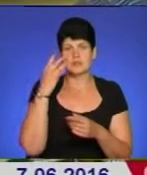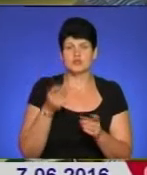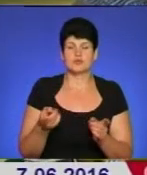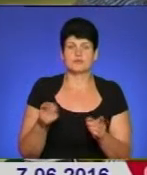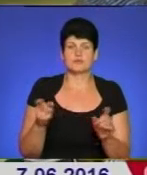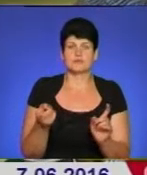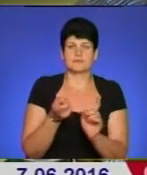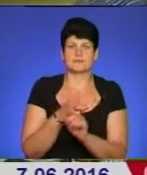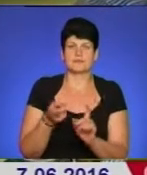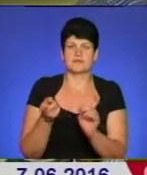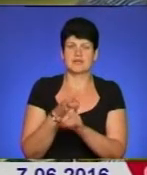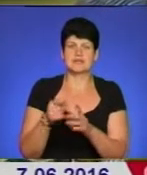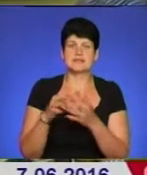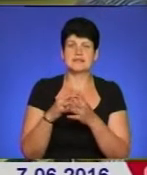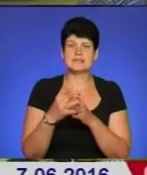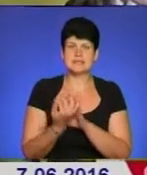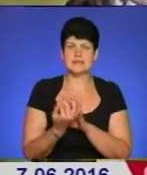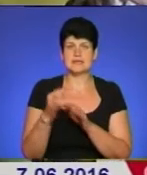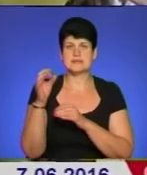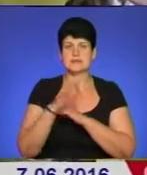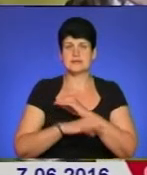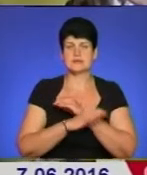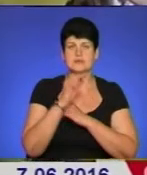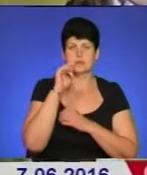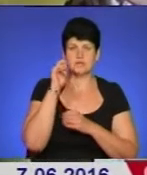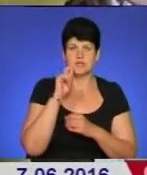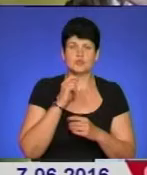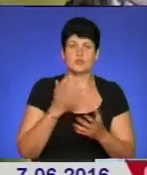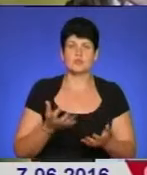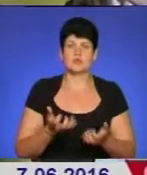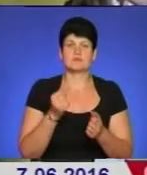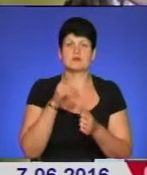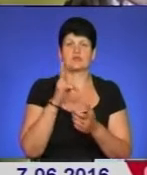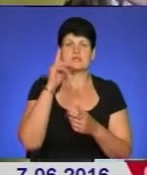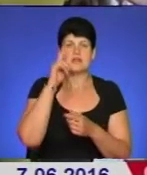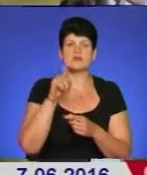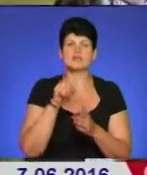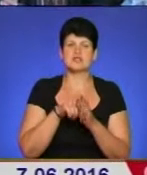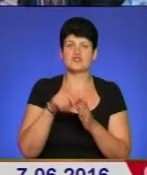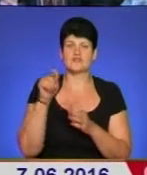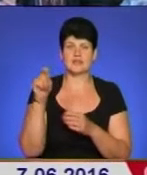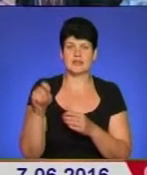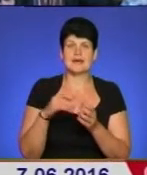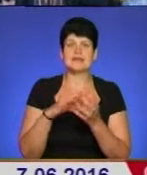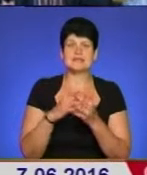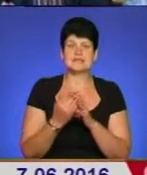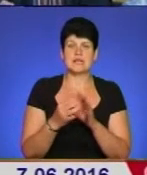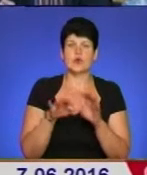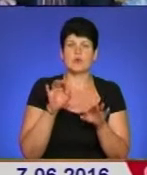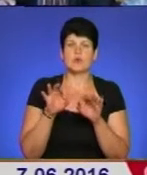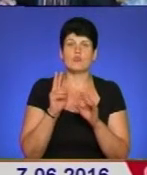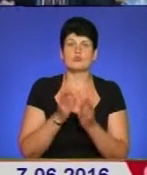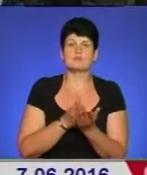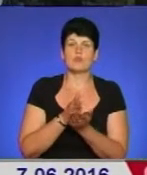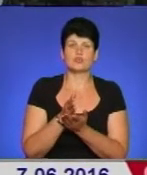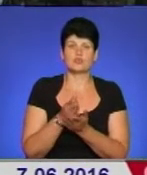була можливість ґрунтовно підтримувати тих, хто на власному досвіді знає, що таке війна. Села на Заході обирають, кому спрямовуватимуть свою